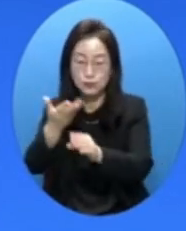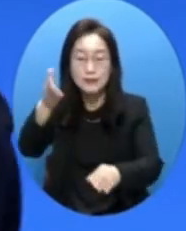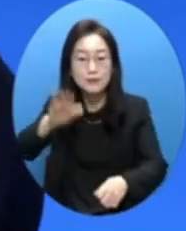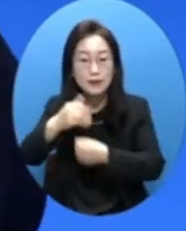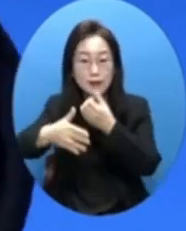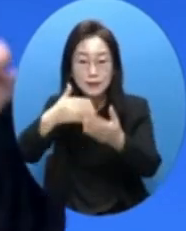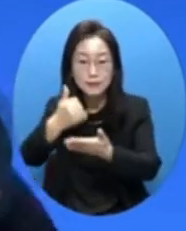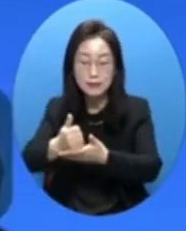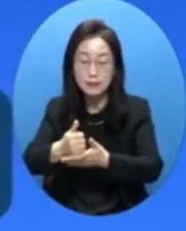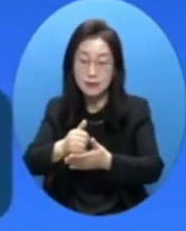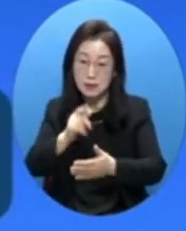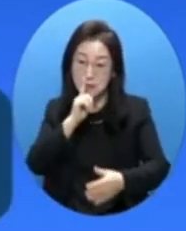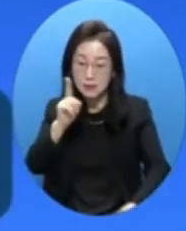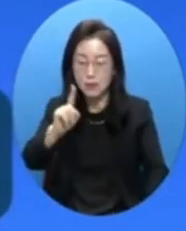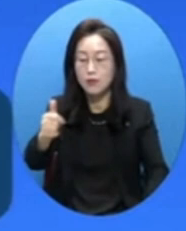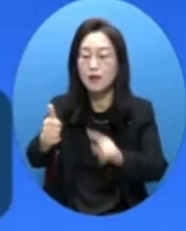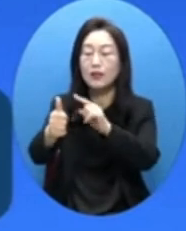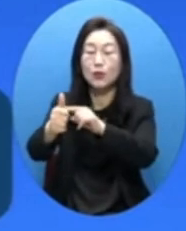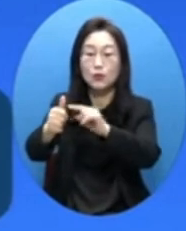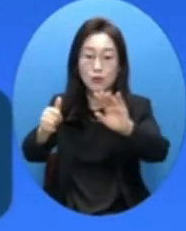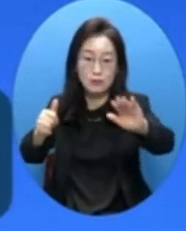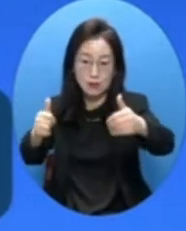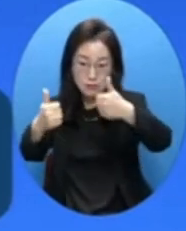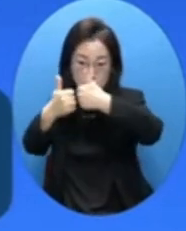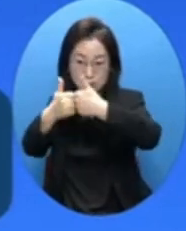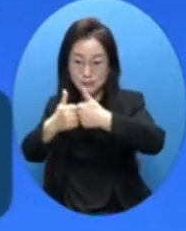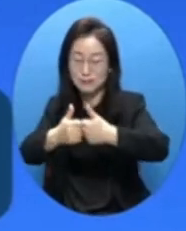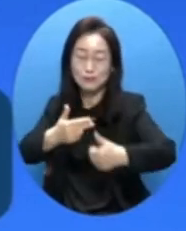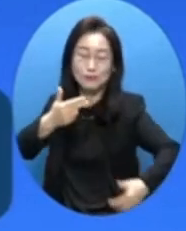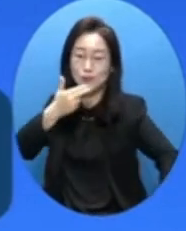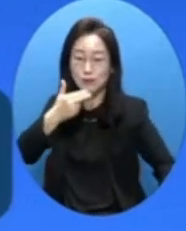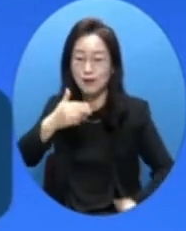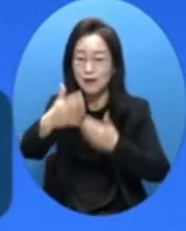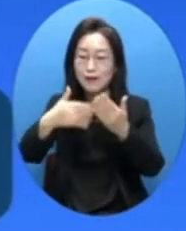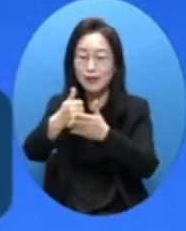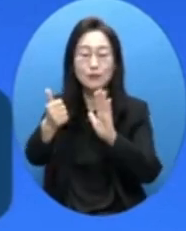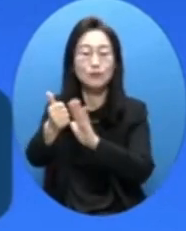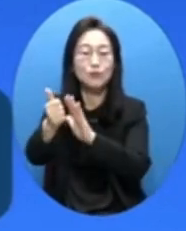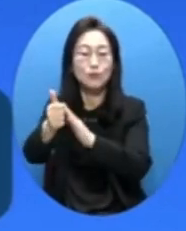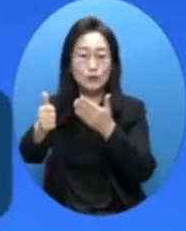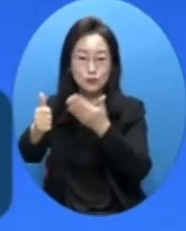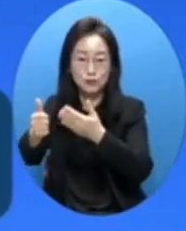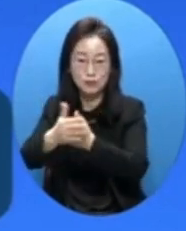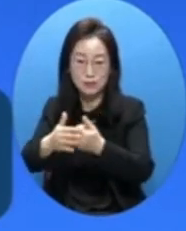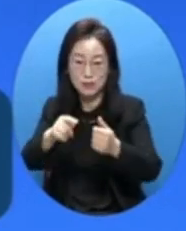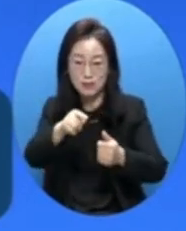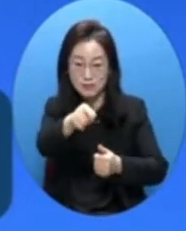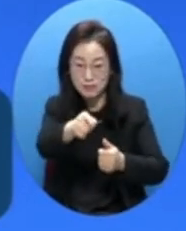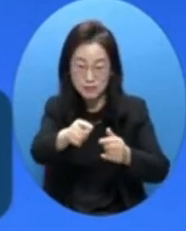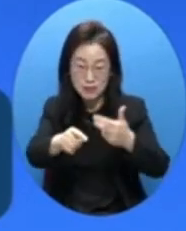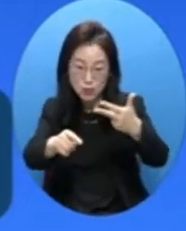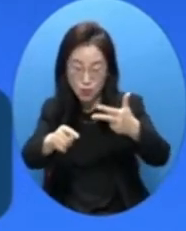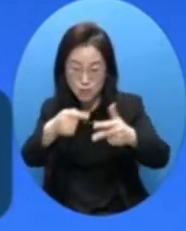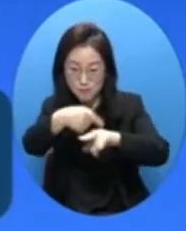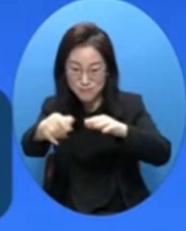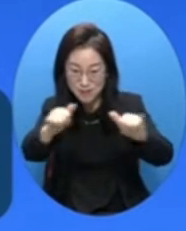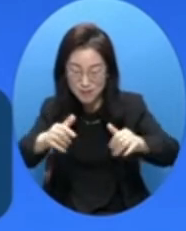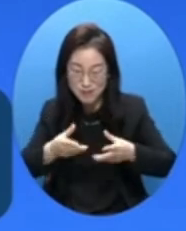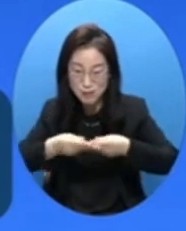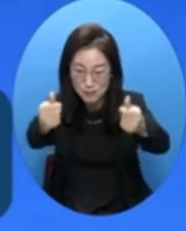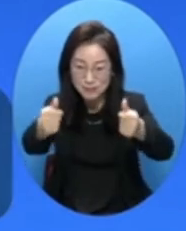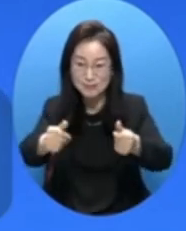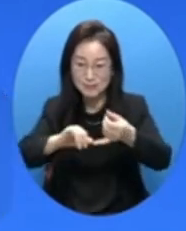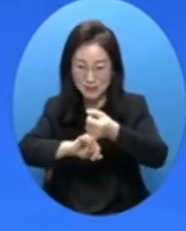말씀하시기를 너를 대적할 자가 없으리라. 하나님의 도심으로 그들을 진멸할 것이다. 할렐루야.